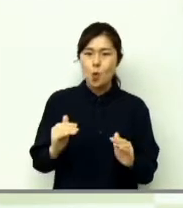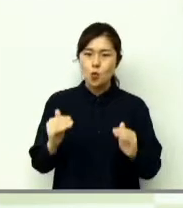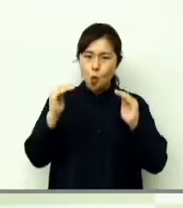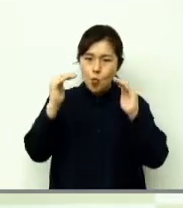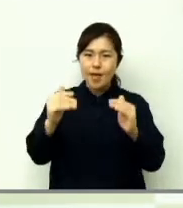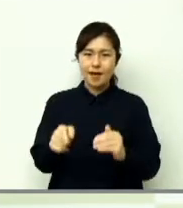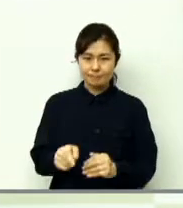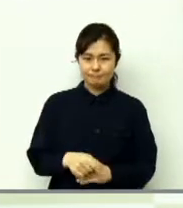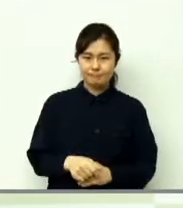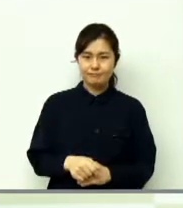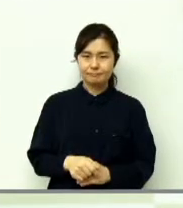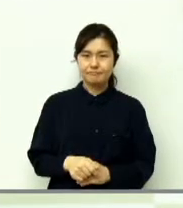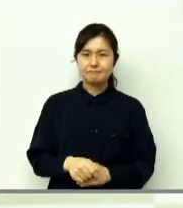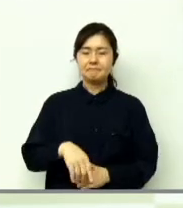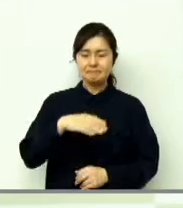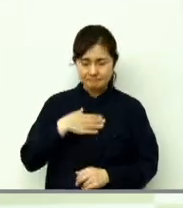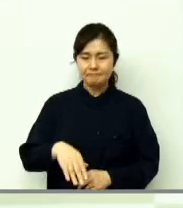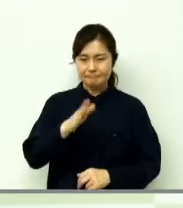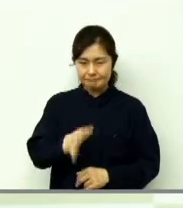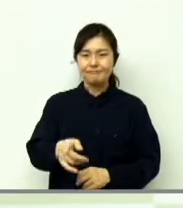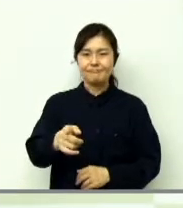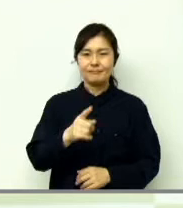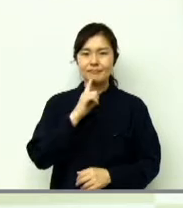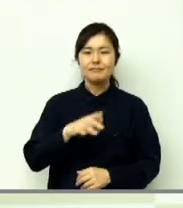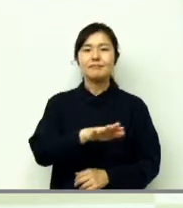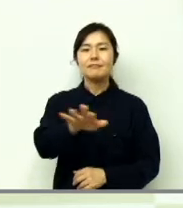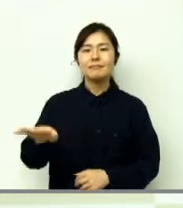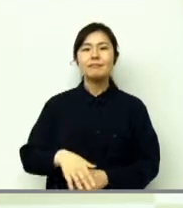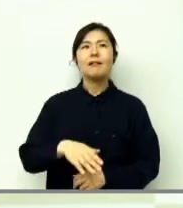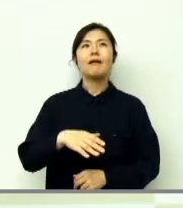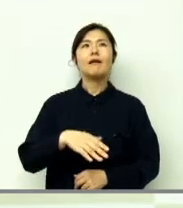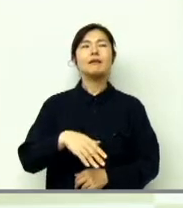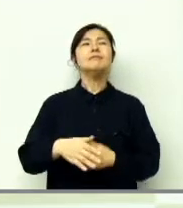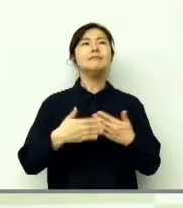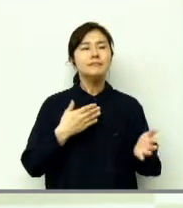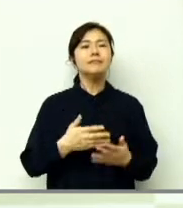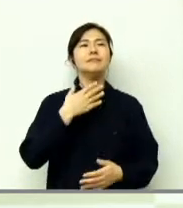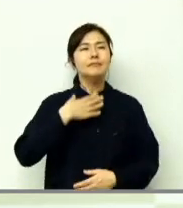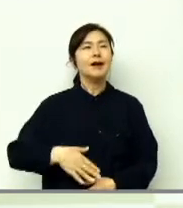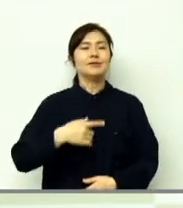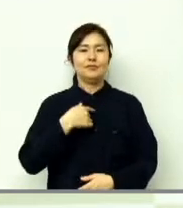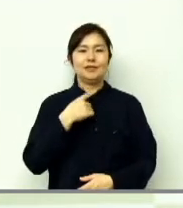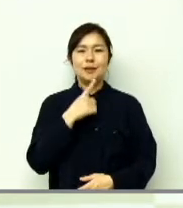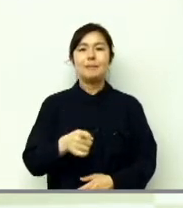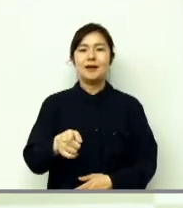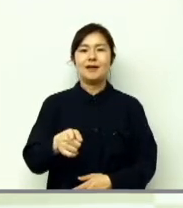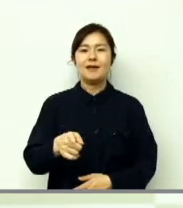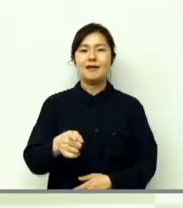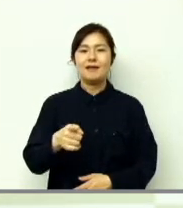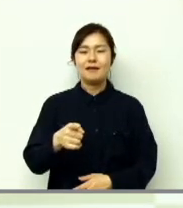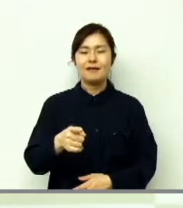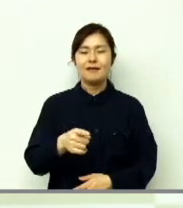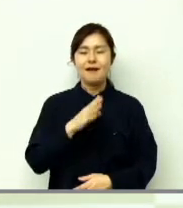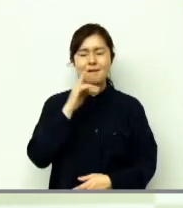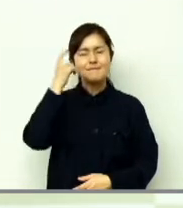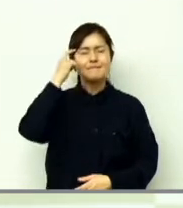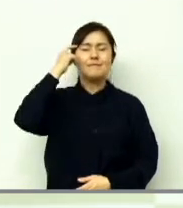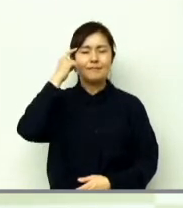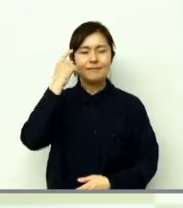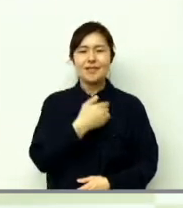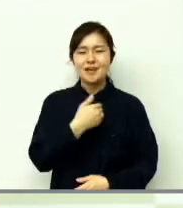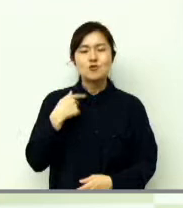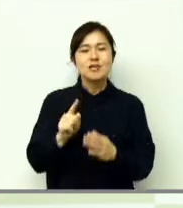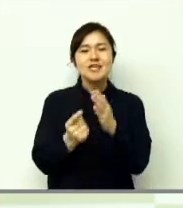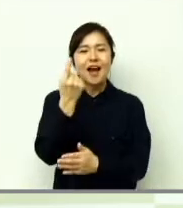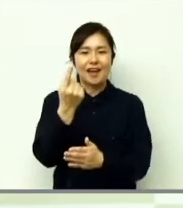っていただくことで、より深く、まあ、若い皆さんには考えていただく一つの契機